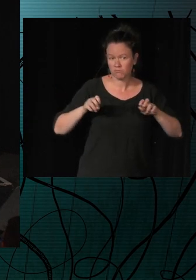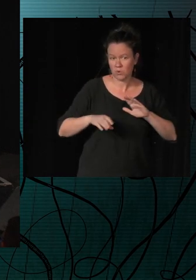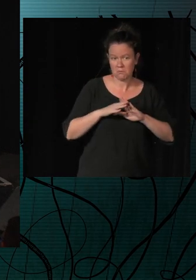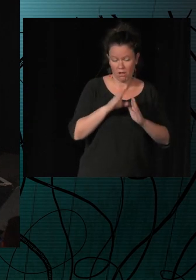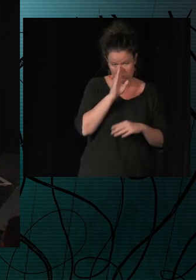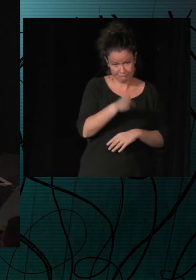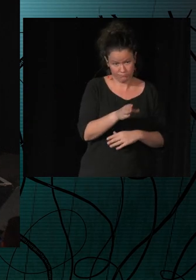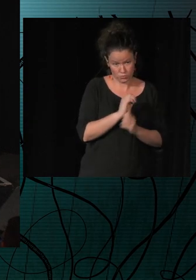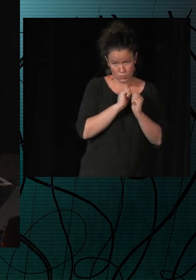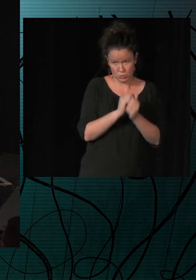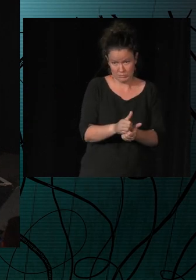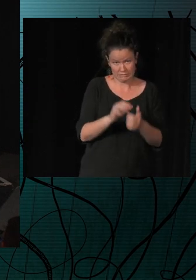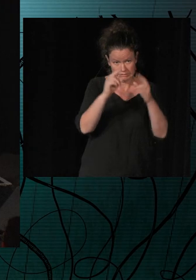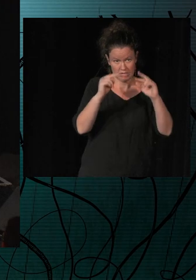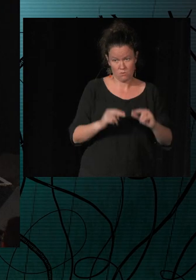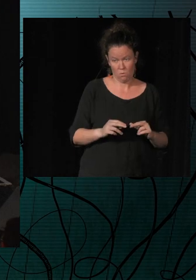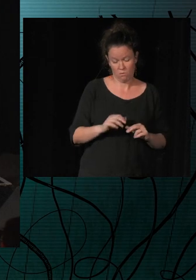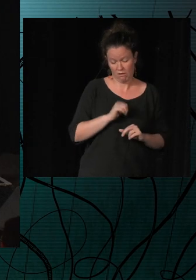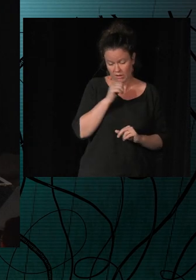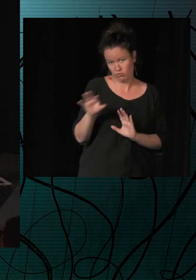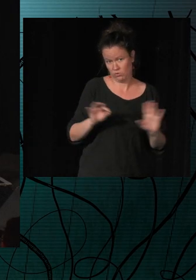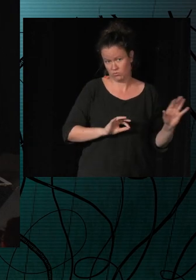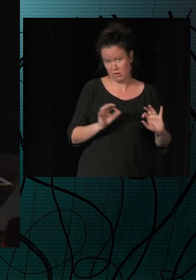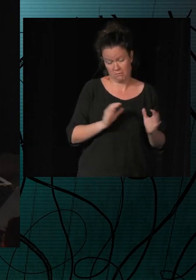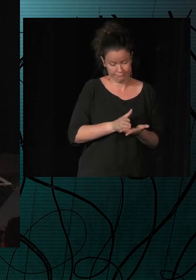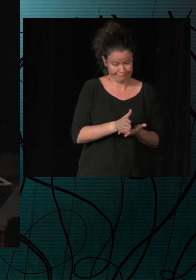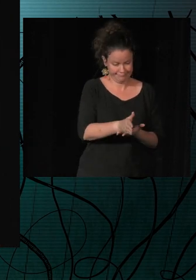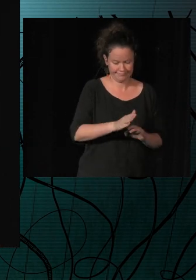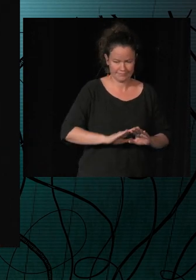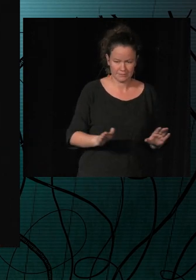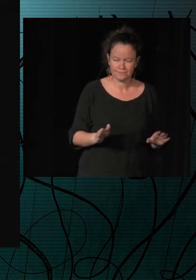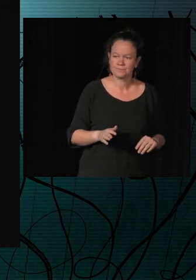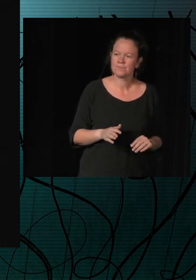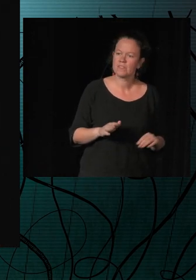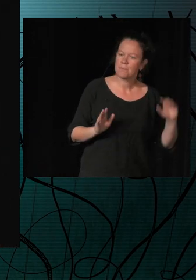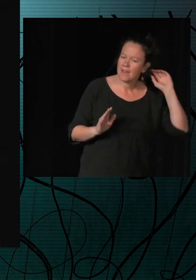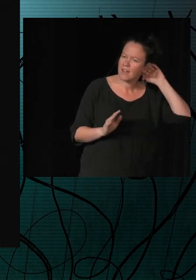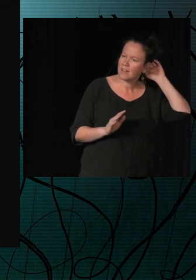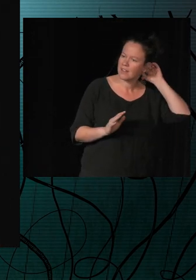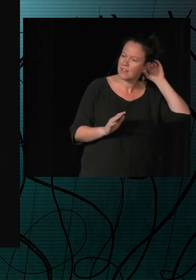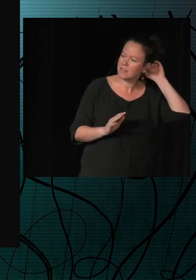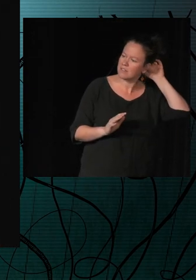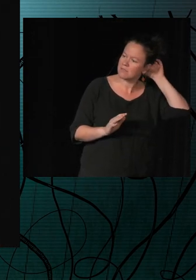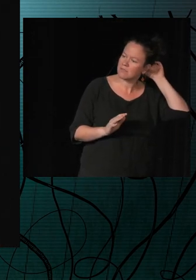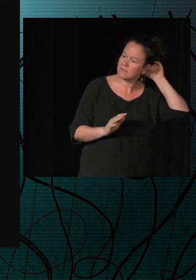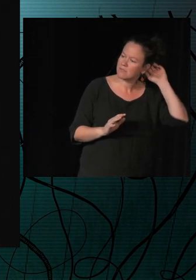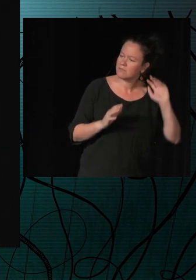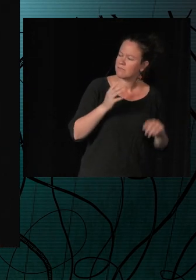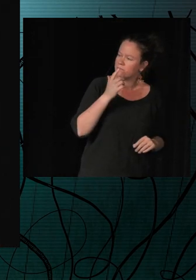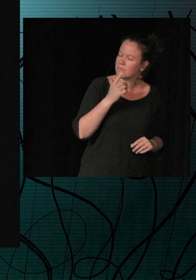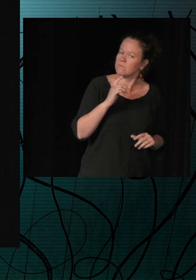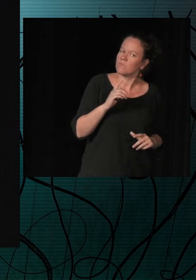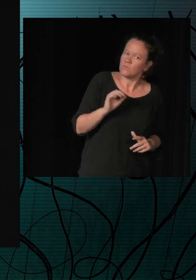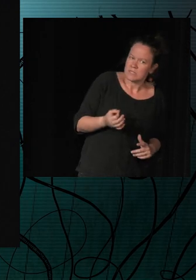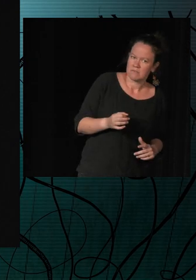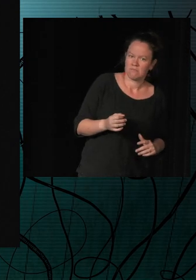faire mais ouais c'est c'est pas oui je pense que c'est important de laisser sa place au jeu euh